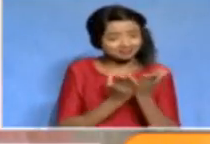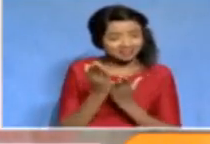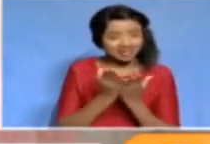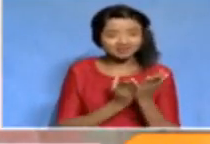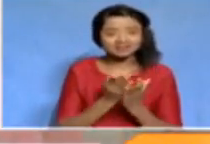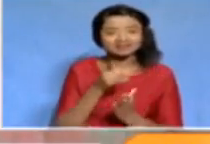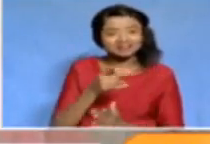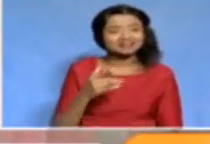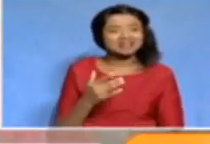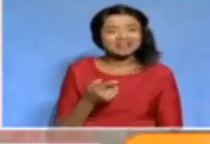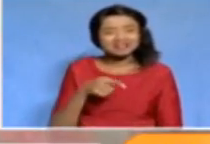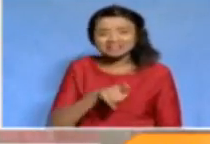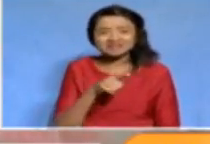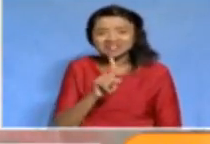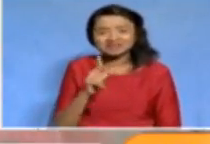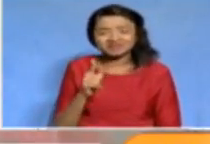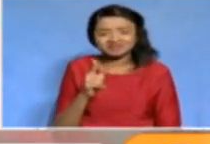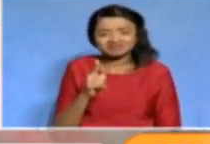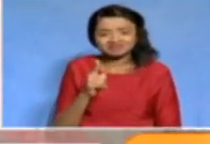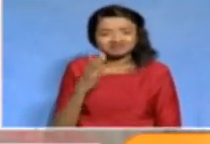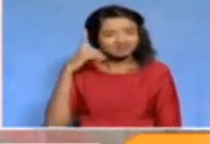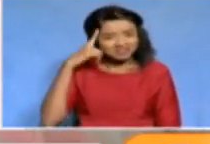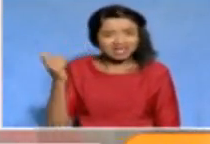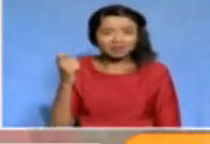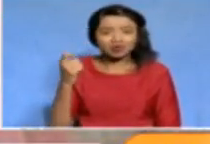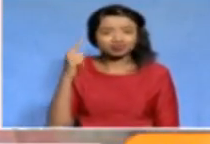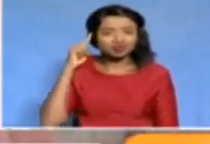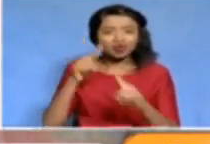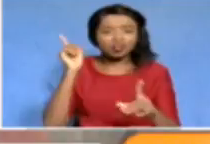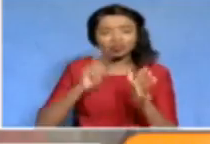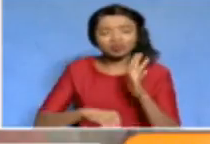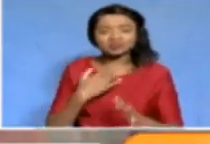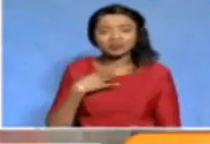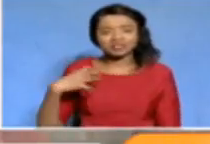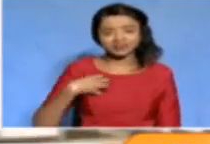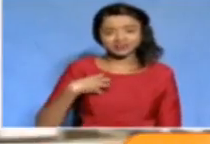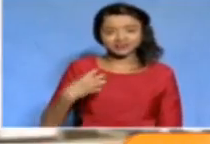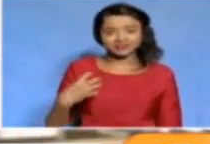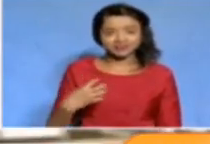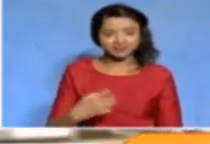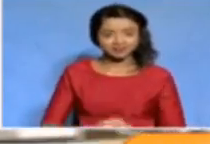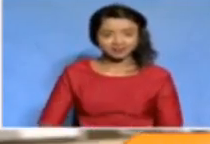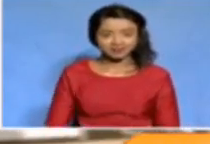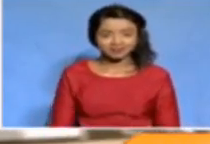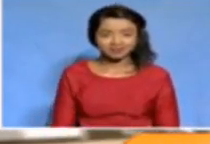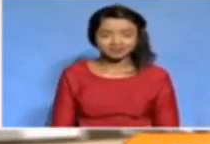ni deliberate. Kwa sababu wanataka tu kuwa matajiri 11th hour.